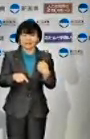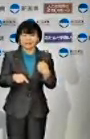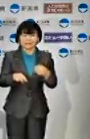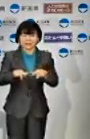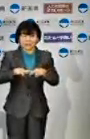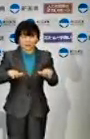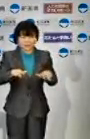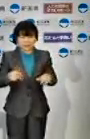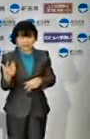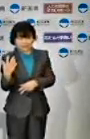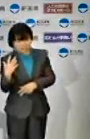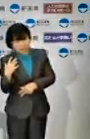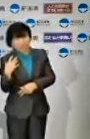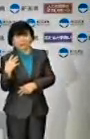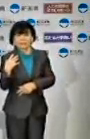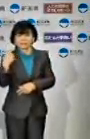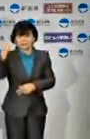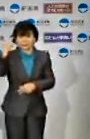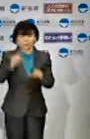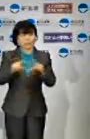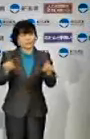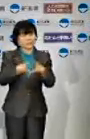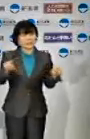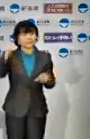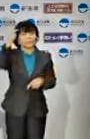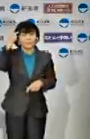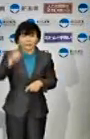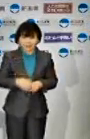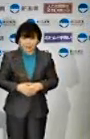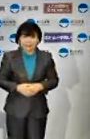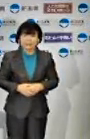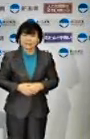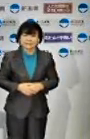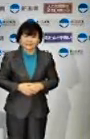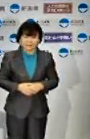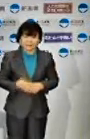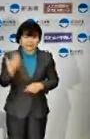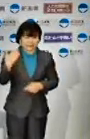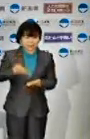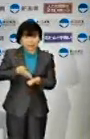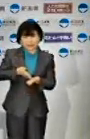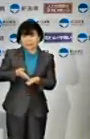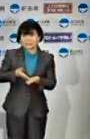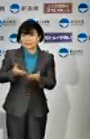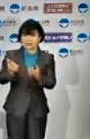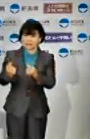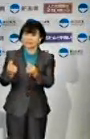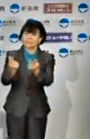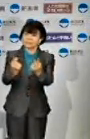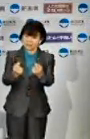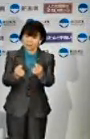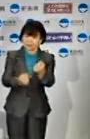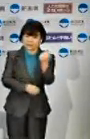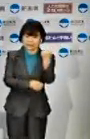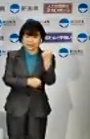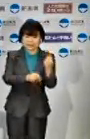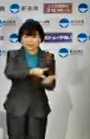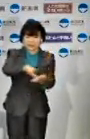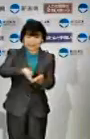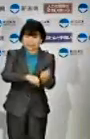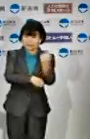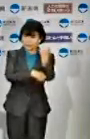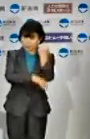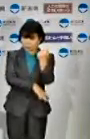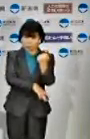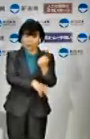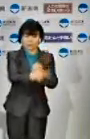として、当然だと思っておりまして、そこは先ほども申し上げましたように、地元市としっかり連